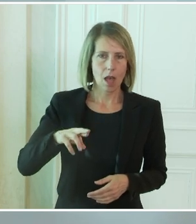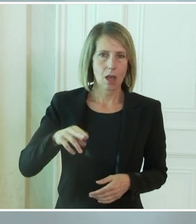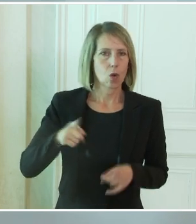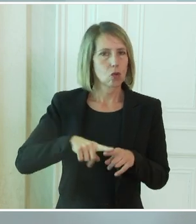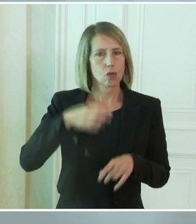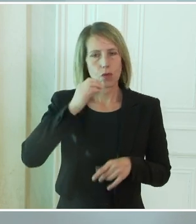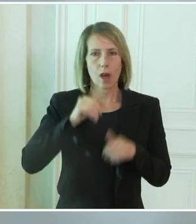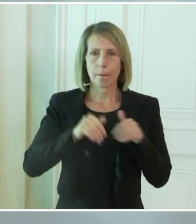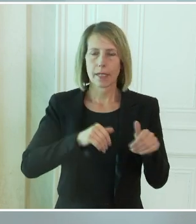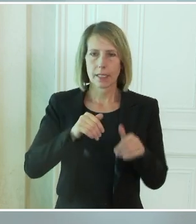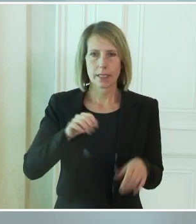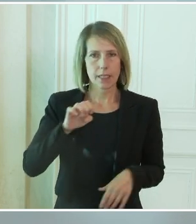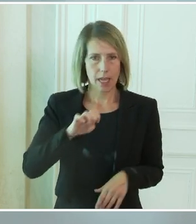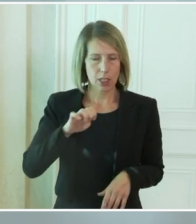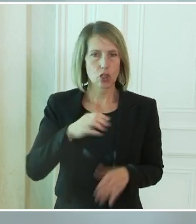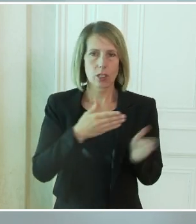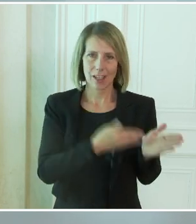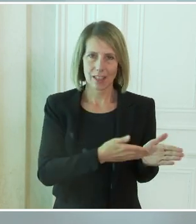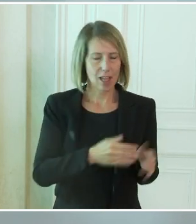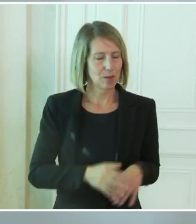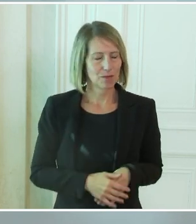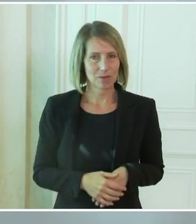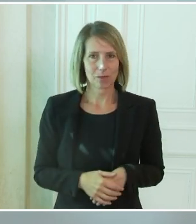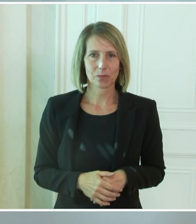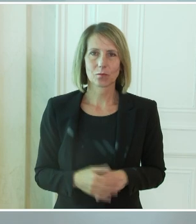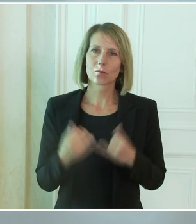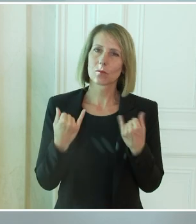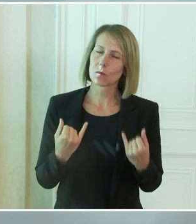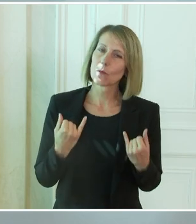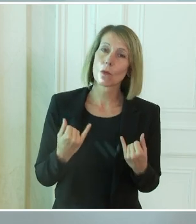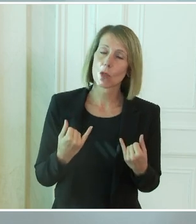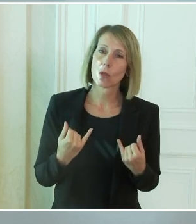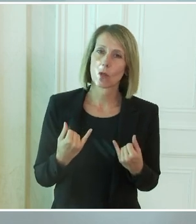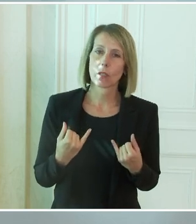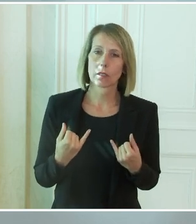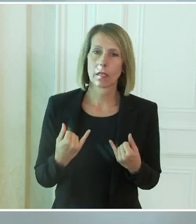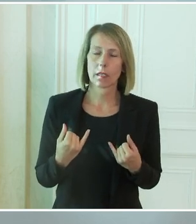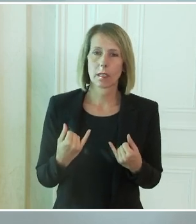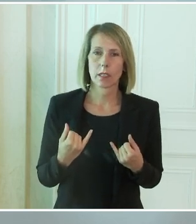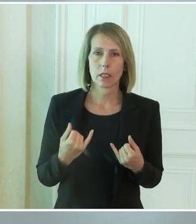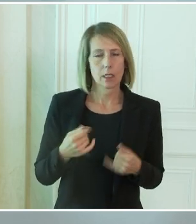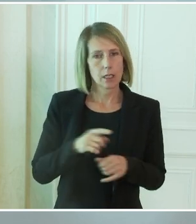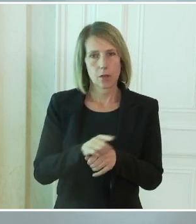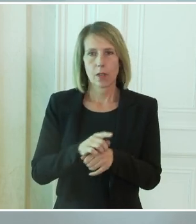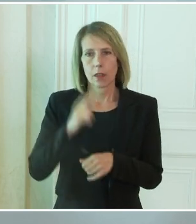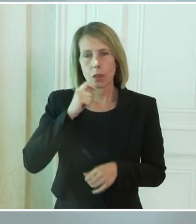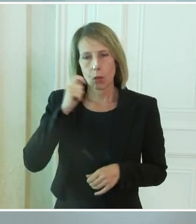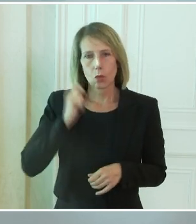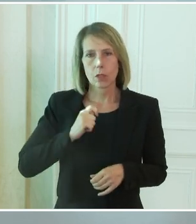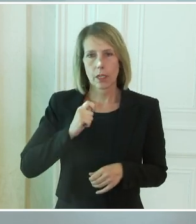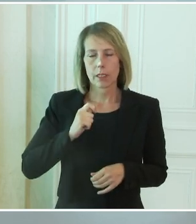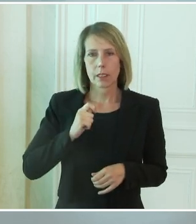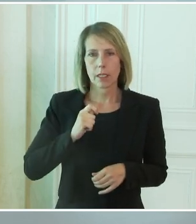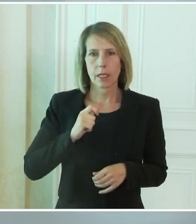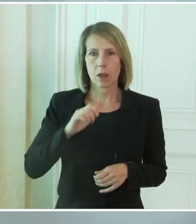Frau Minister Ed Stadler. Heute, als wenn die Ukraine